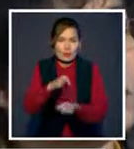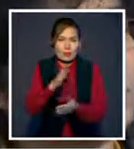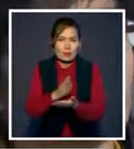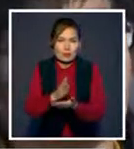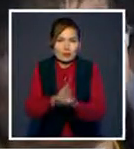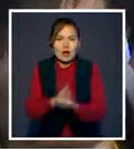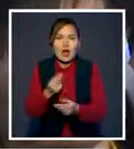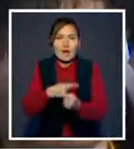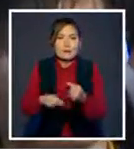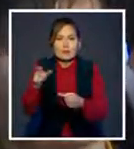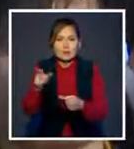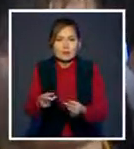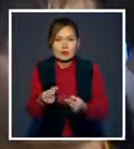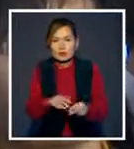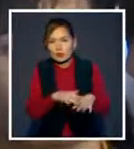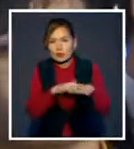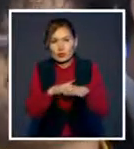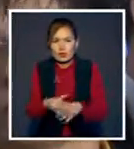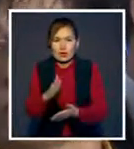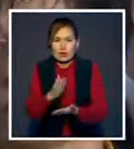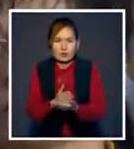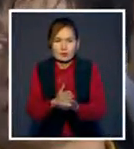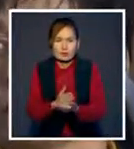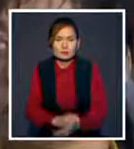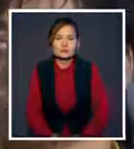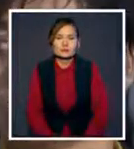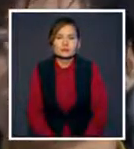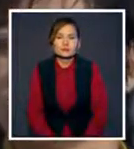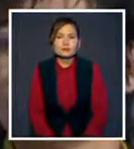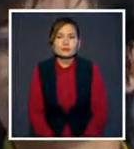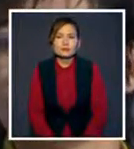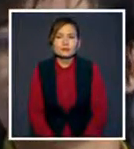күнге дейін 10 жоба таңдап, 10 жобаға демеу қолдау көрсетіп жатыр.